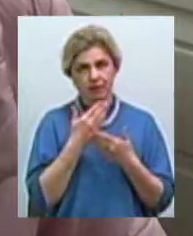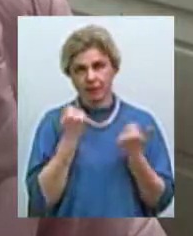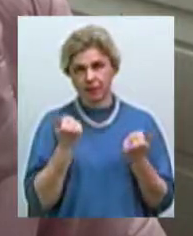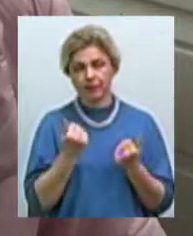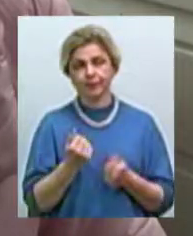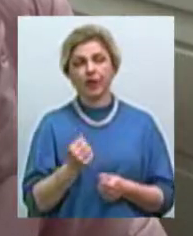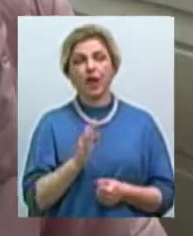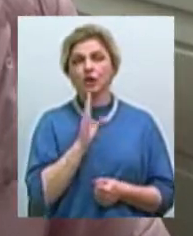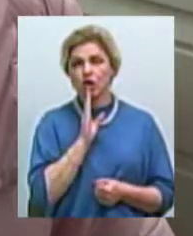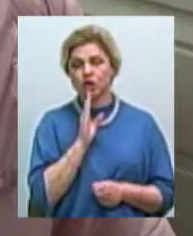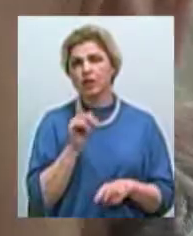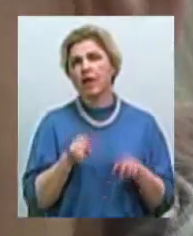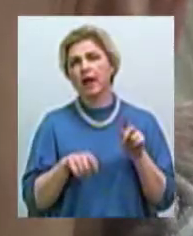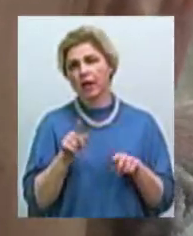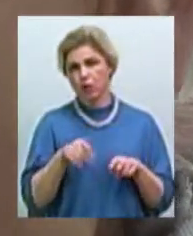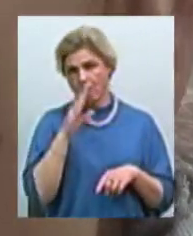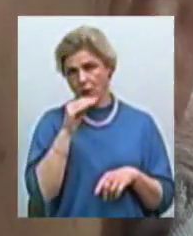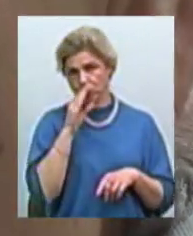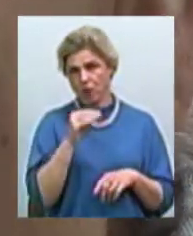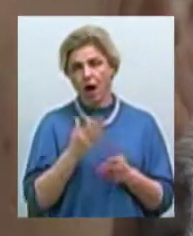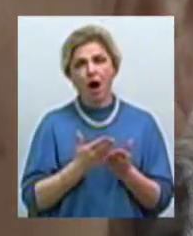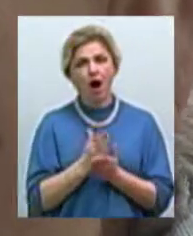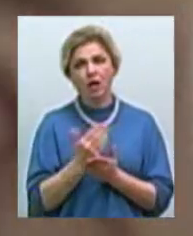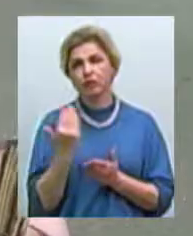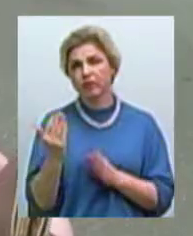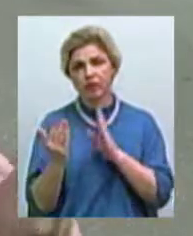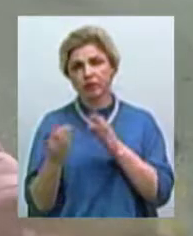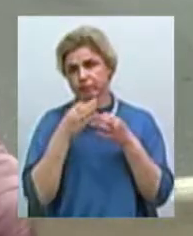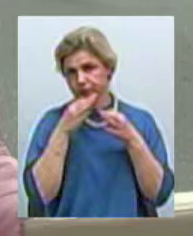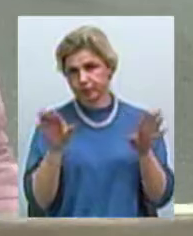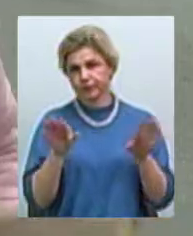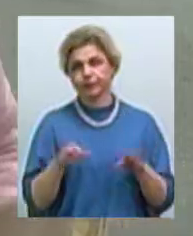Але Терещенко рідко їздить маршрутками. Якість її не влаштовує.